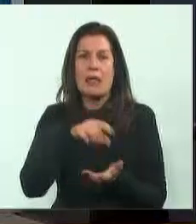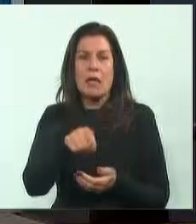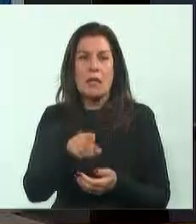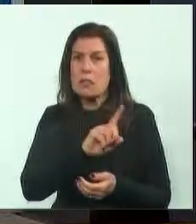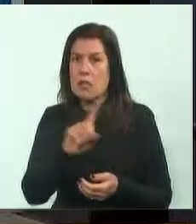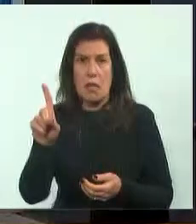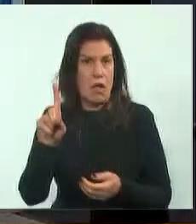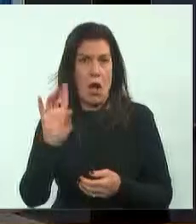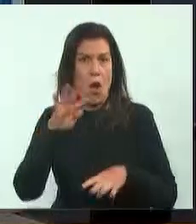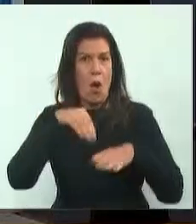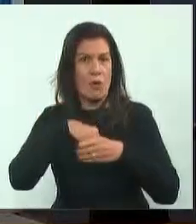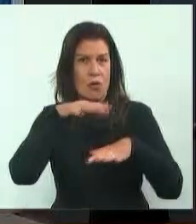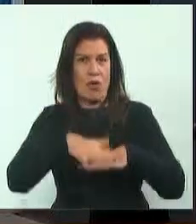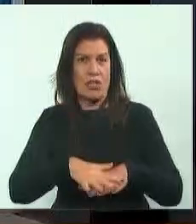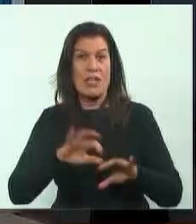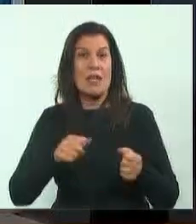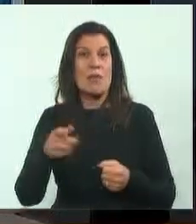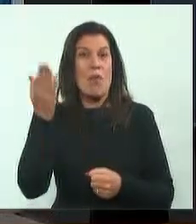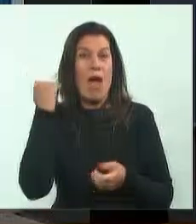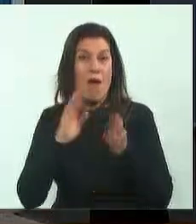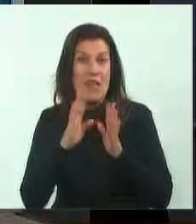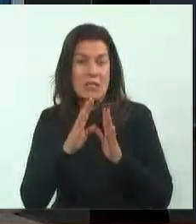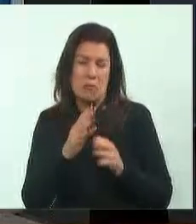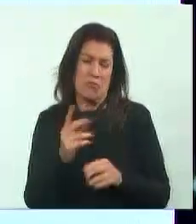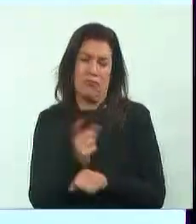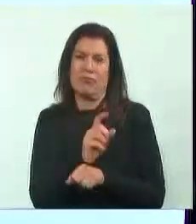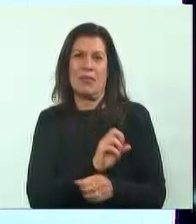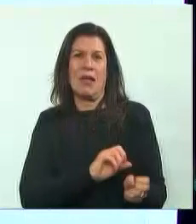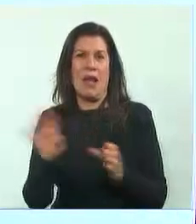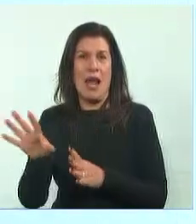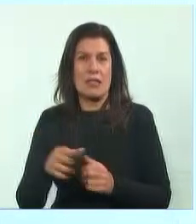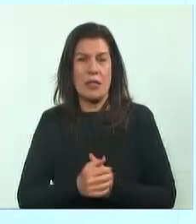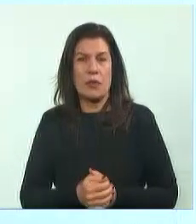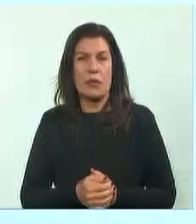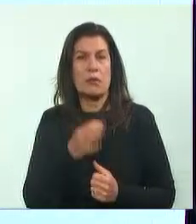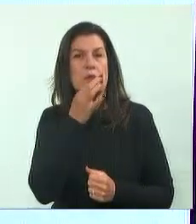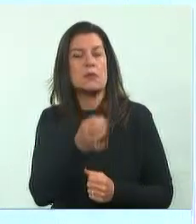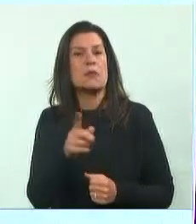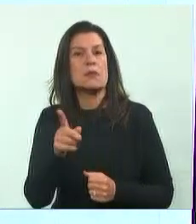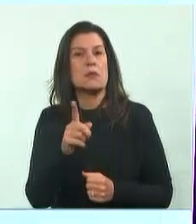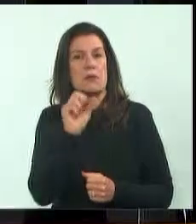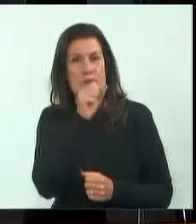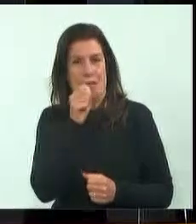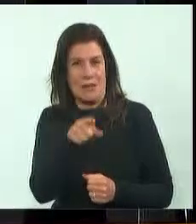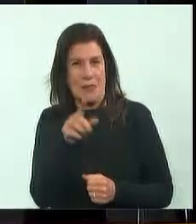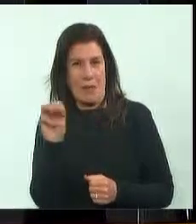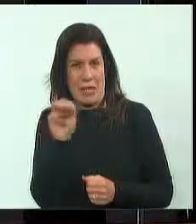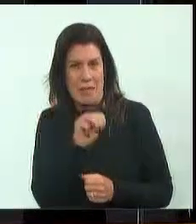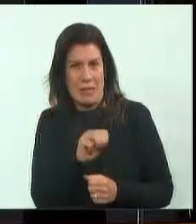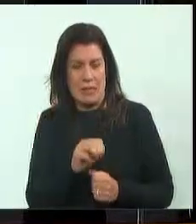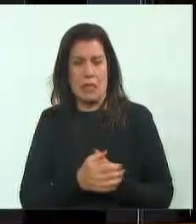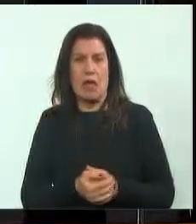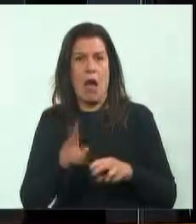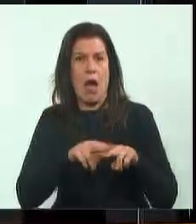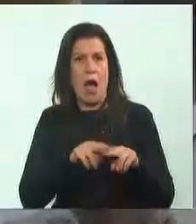שאם הוא היה יושב בתוך פייסבוק, קל מאוד להסיר אותו. קל מאוד להסיר אותו ולדווח עליו. אז מירי מסיקה, כשזה התחיל איתה, זה היה ברור שיעברו לסלב